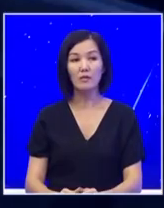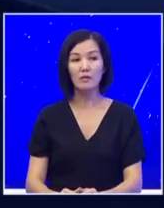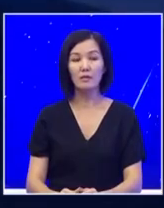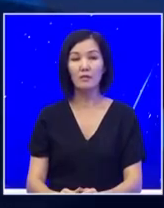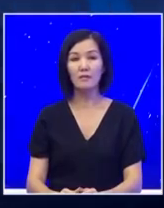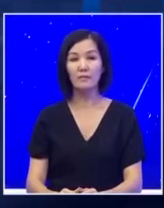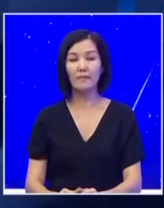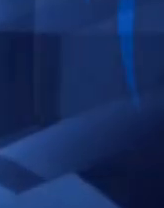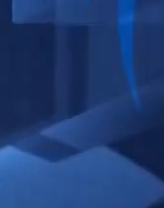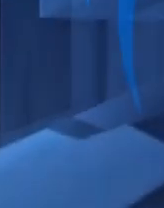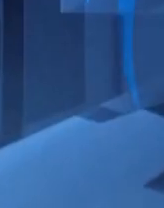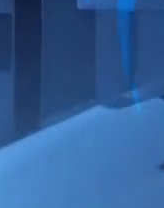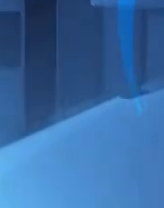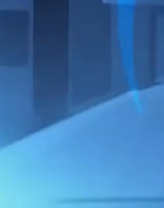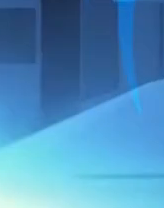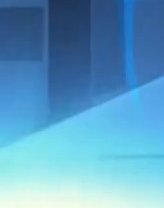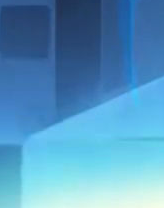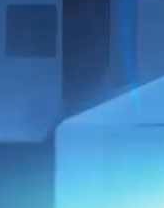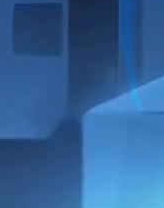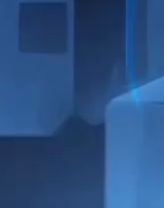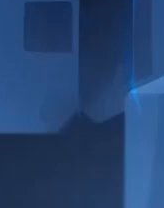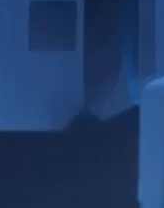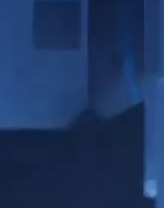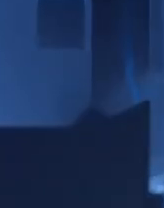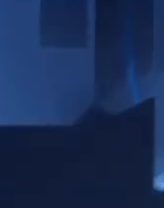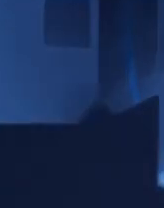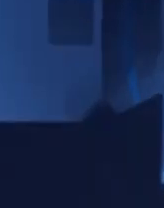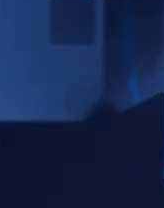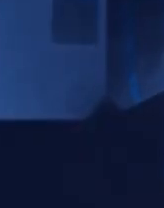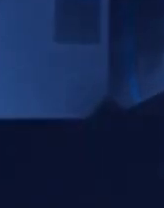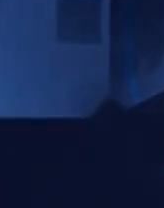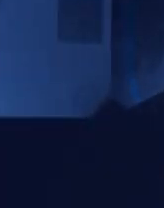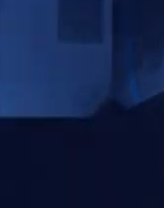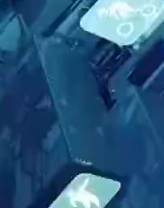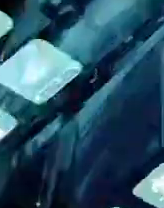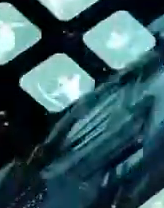Құрманжан Қасымжанұлы, Аманжол Жөнкешев, Жетісу арнасы.